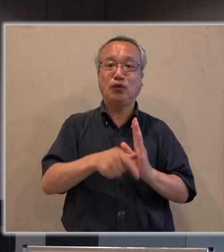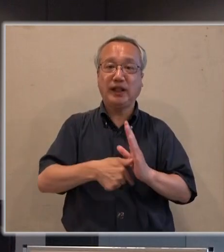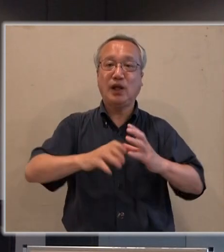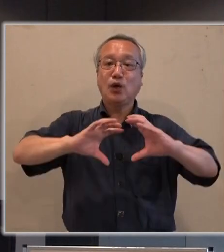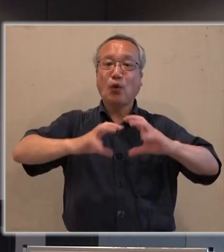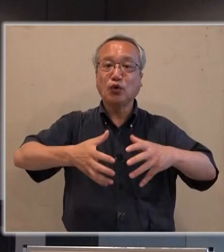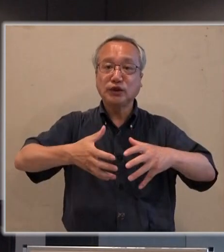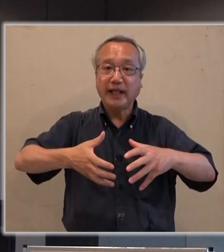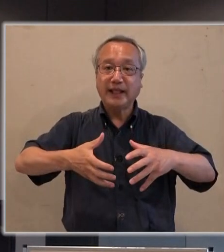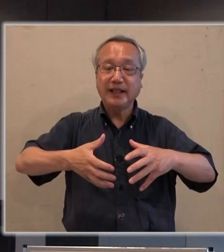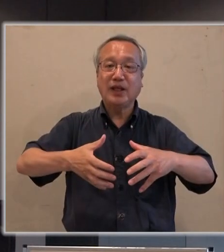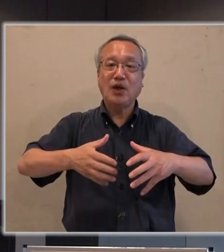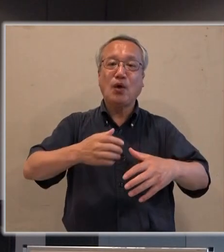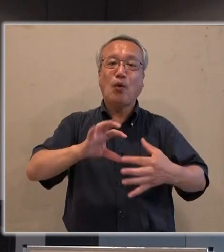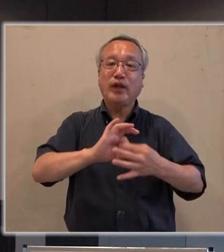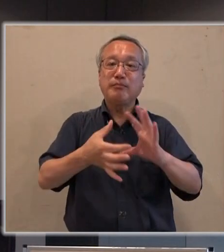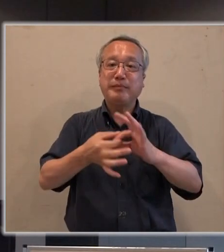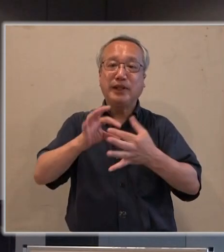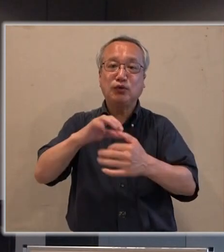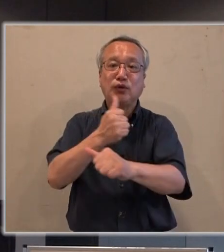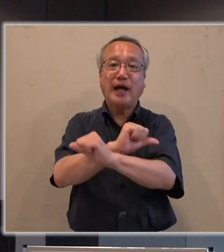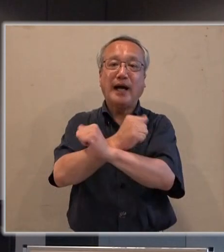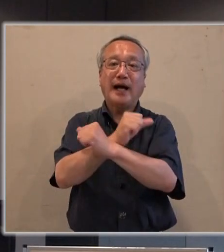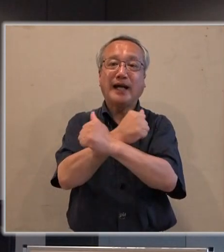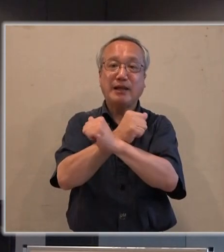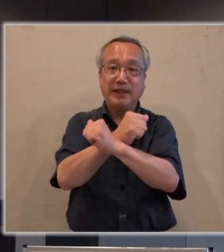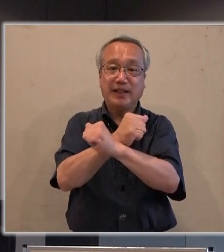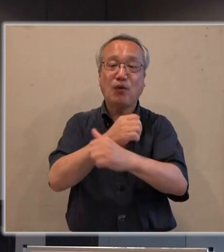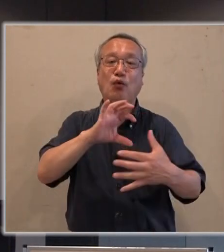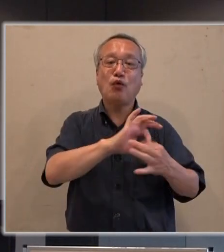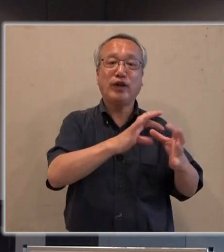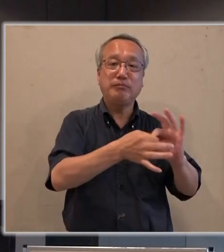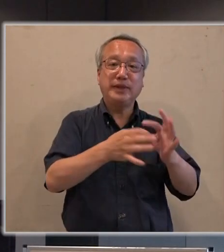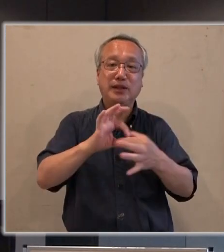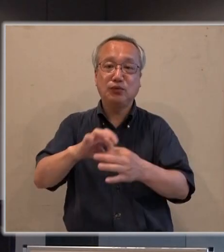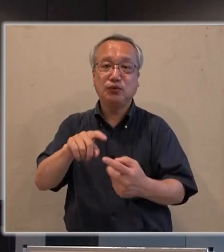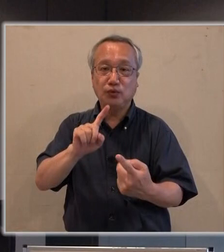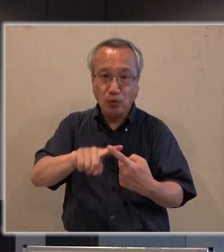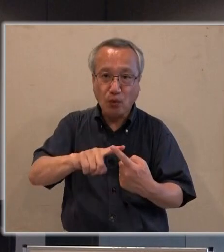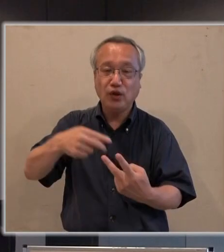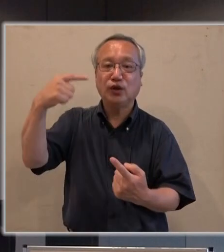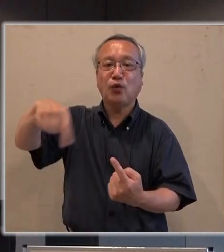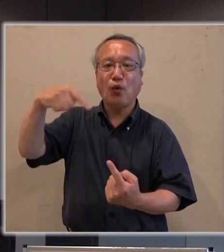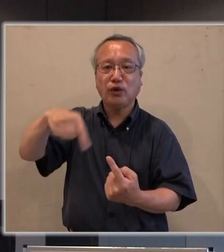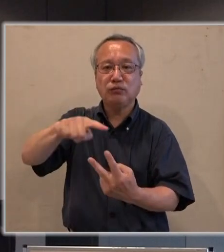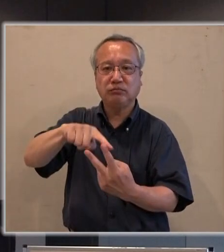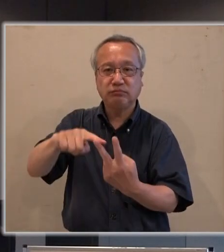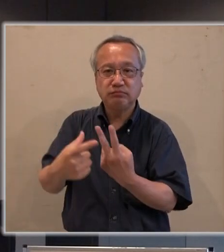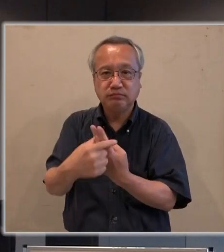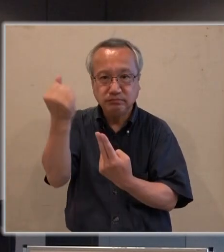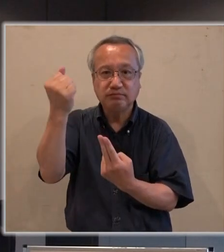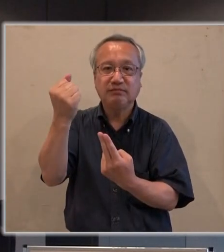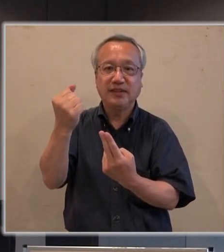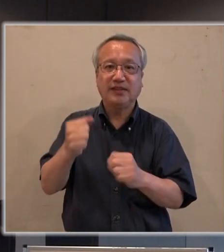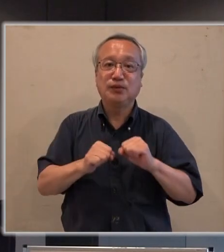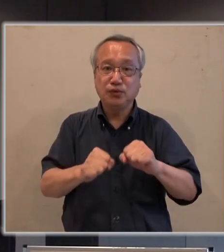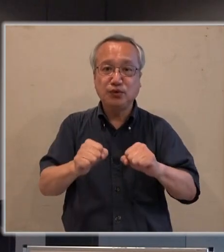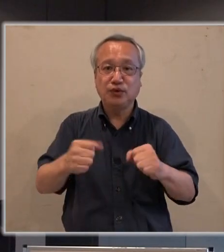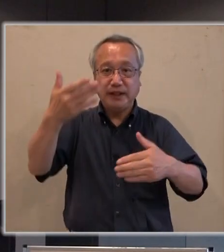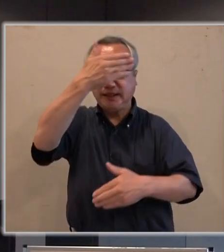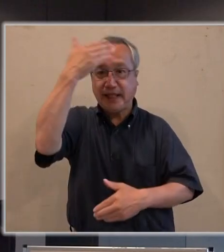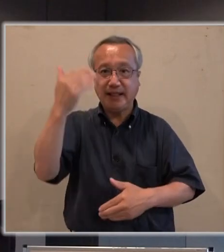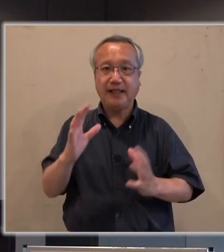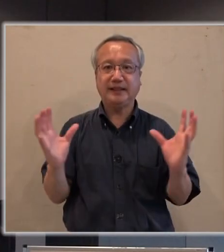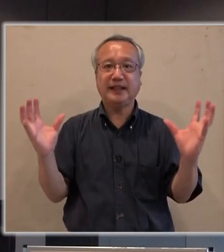際オリンピックアカデミーというオリンピック教育と研究を担う機関で主催されている青年セッションに参加し、世界